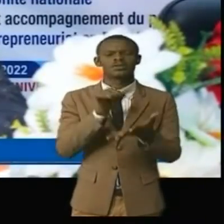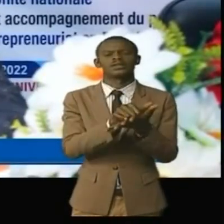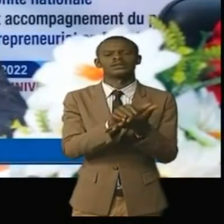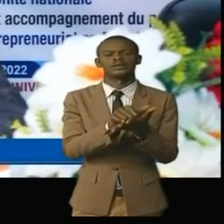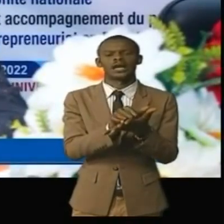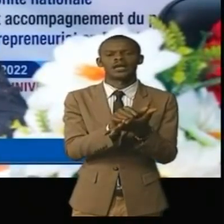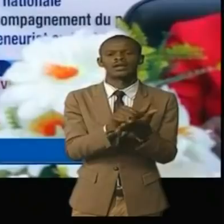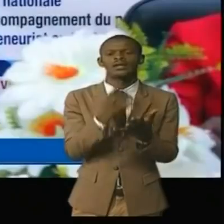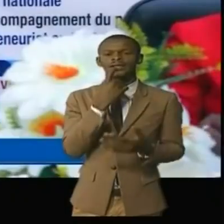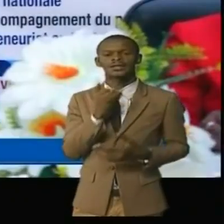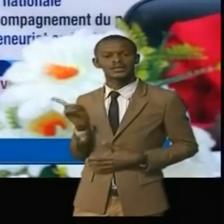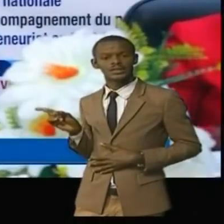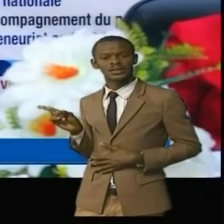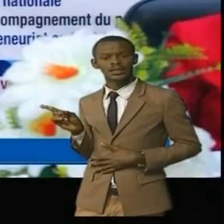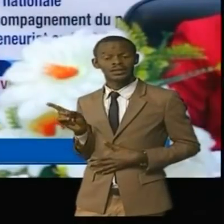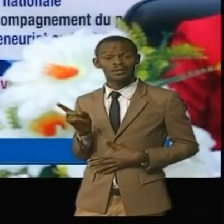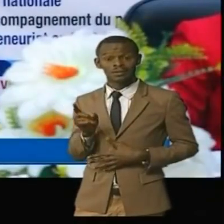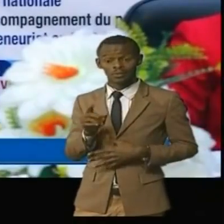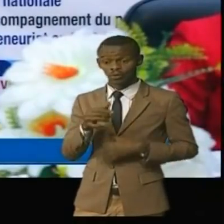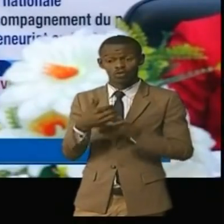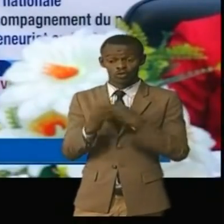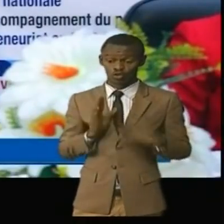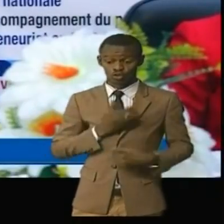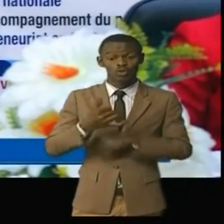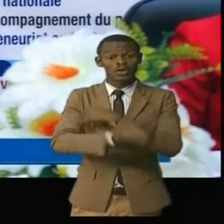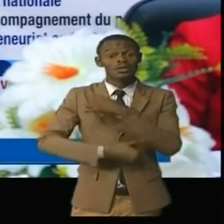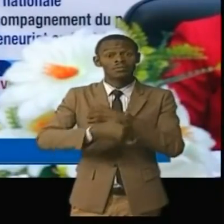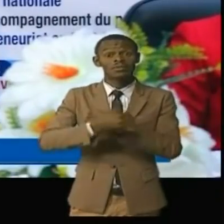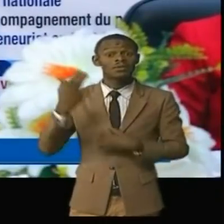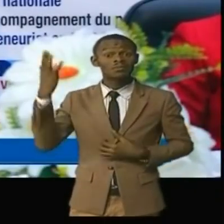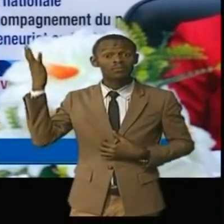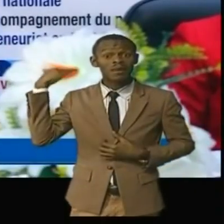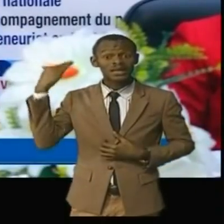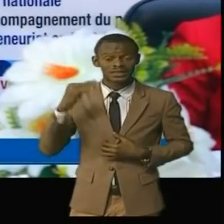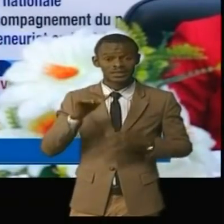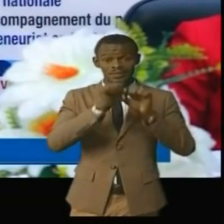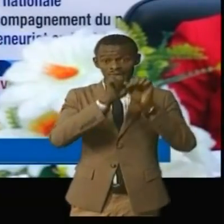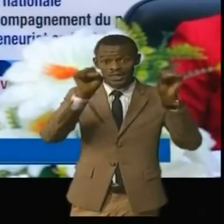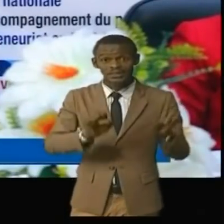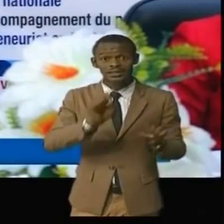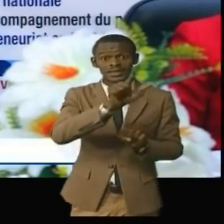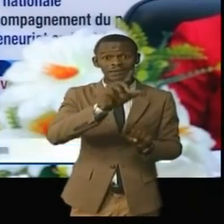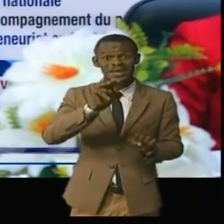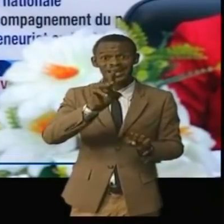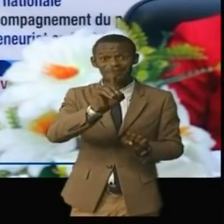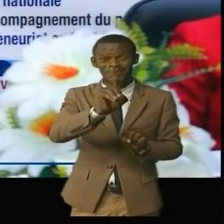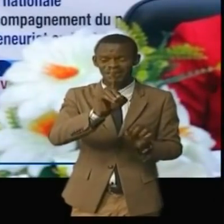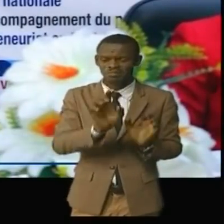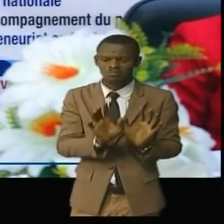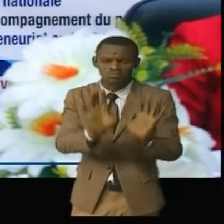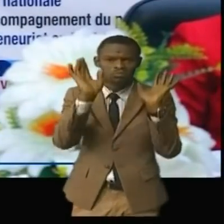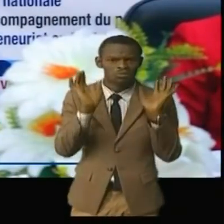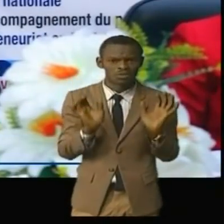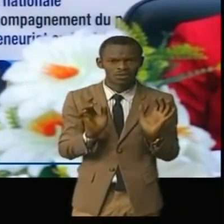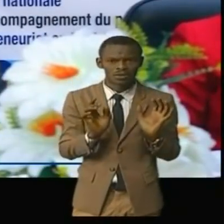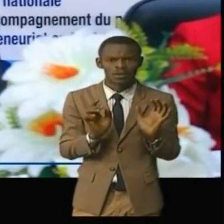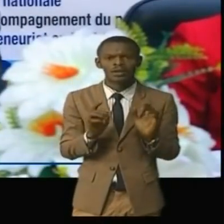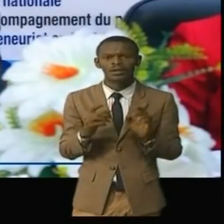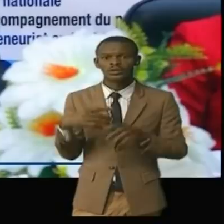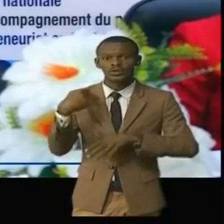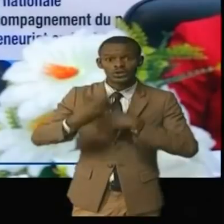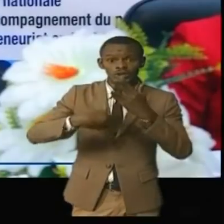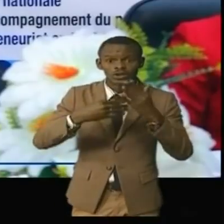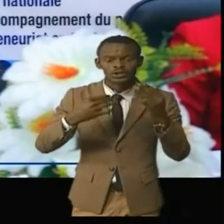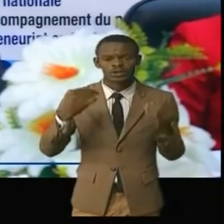arrive pour oser. Notre pays, on était incompris. L'État a pensé à l'essaimage. Au lieu de se